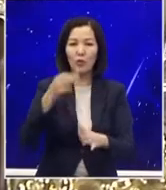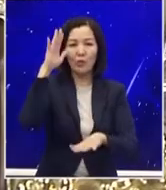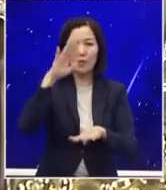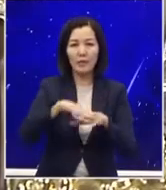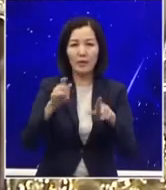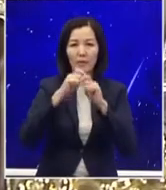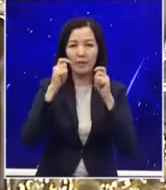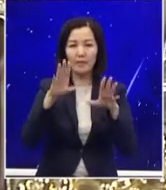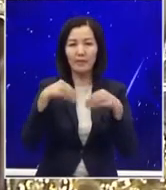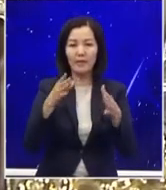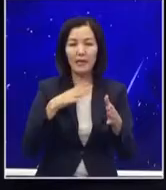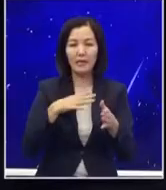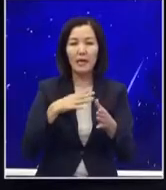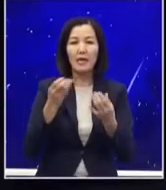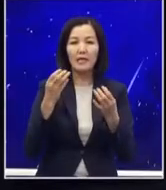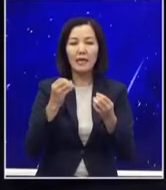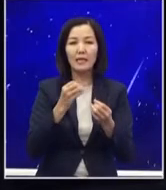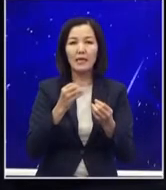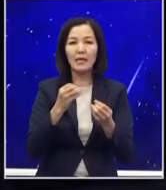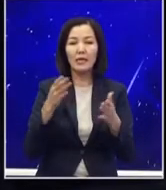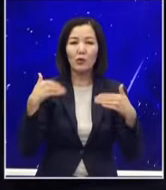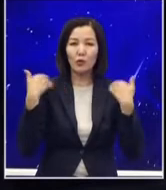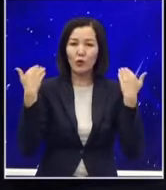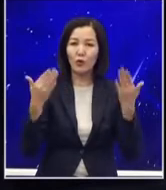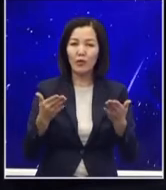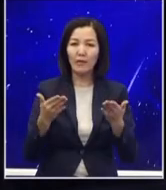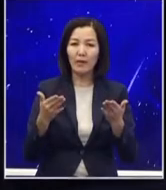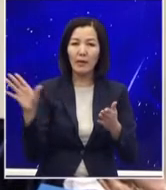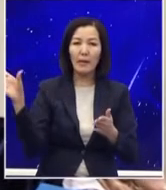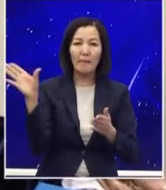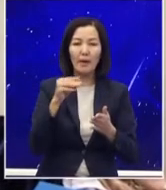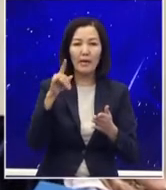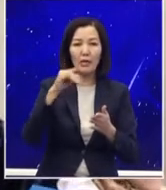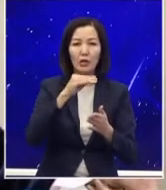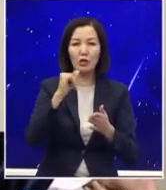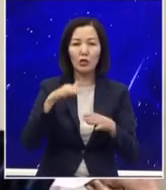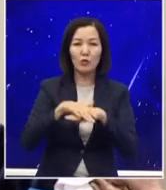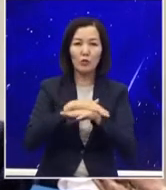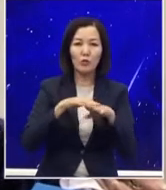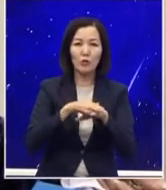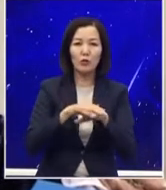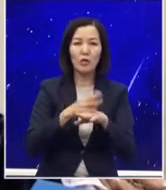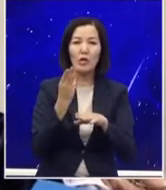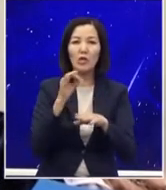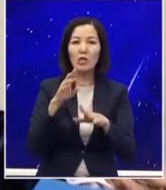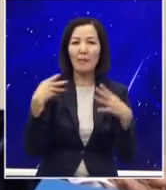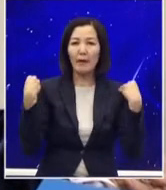Ғаббасұлы табыстады. Сонымен қатар жүрек жарды лебізін білдіріп, барша жетісулық жұртшылық атынан иығына шапан